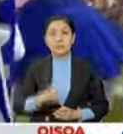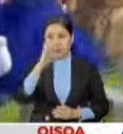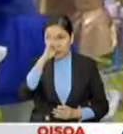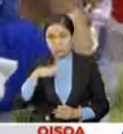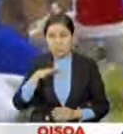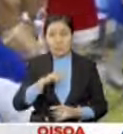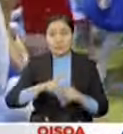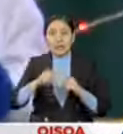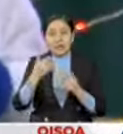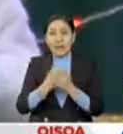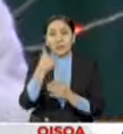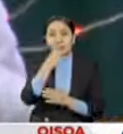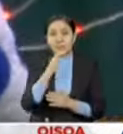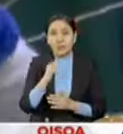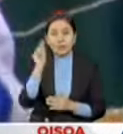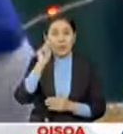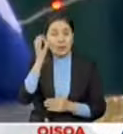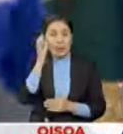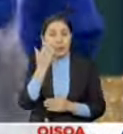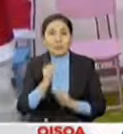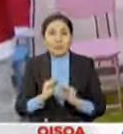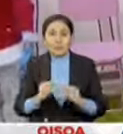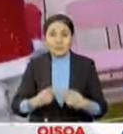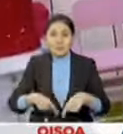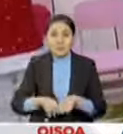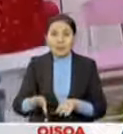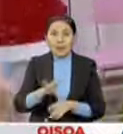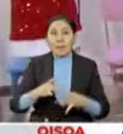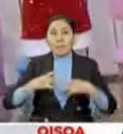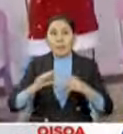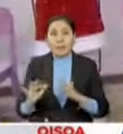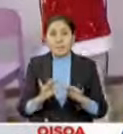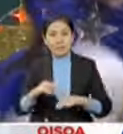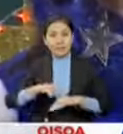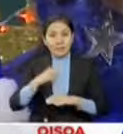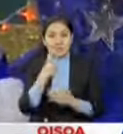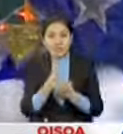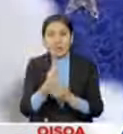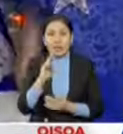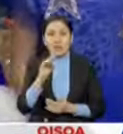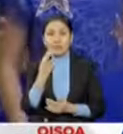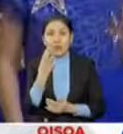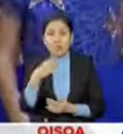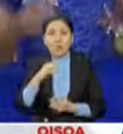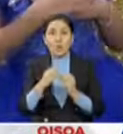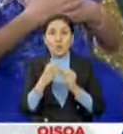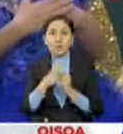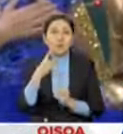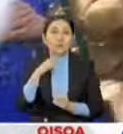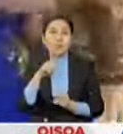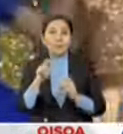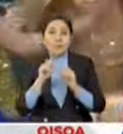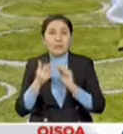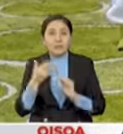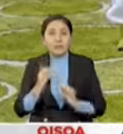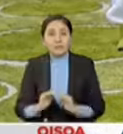Yurtimizni yangi yil shukuhi kezmoqda. Buni ta'lim muassasalarida tashkil etilayotgan bayram tadbirlarida ham sezish mumkin. Yashnobod tumanidagi 15-sonli maktabgacha